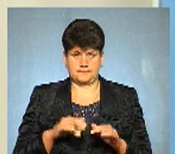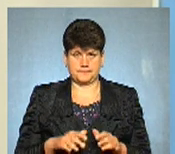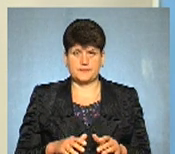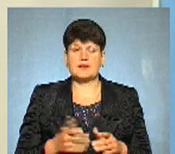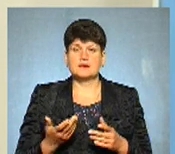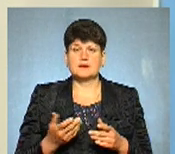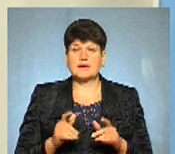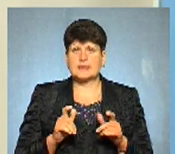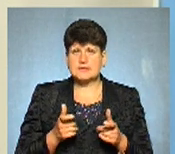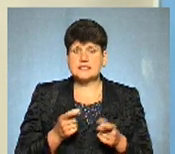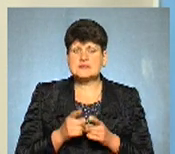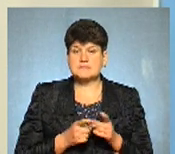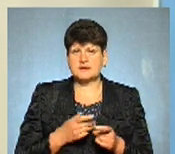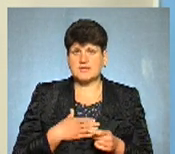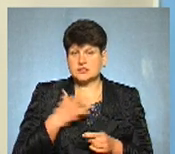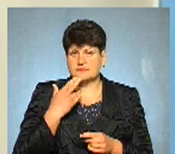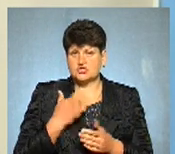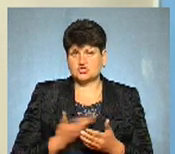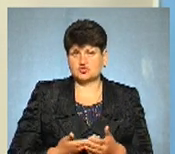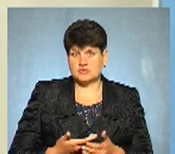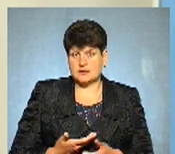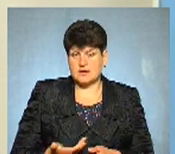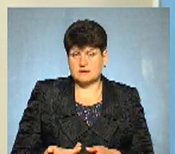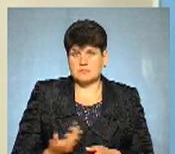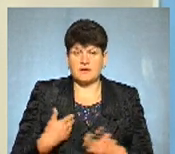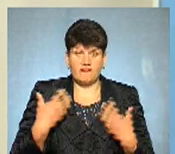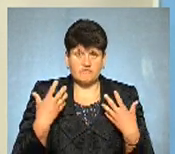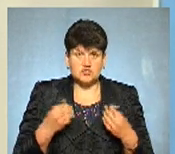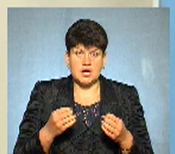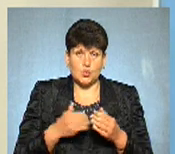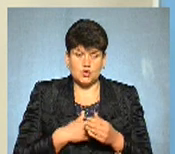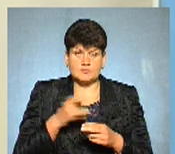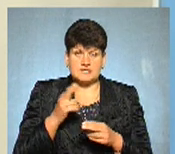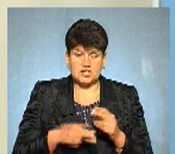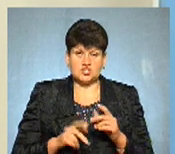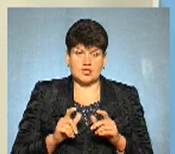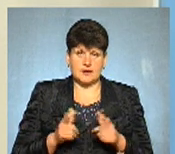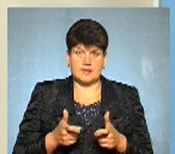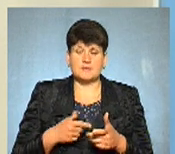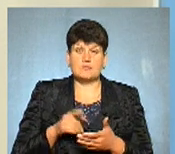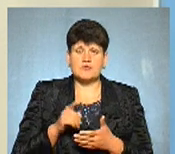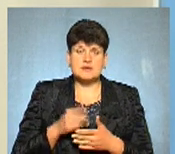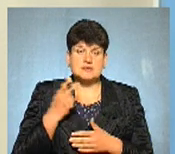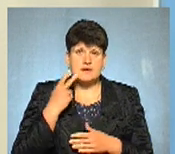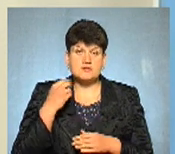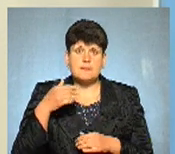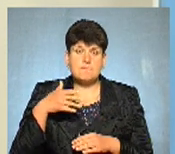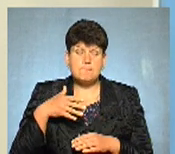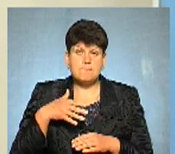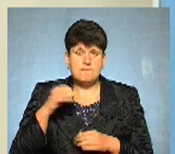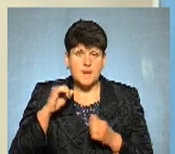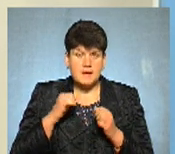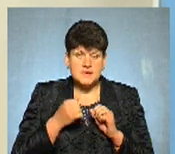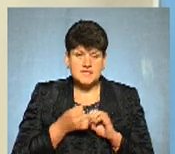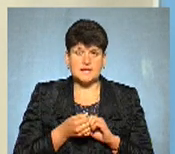Звичайно, карантин змінив наше звичне життя. Ми вже хочемо закінчити карантин, але ми повинні завжди пам'ятати, що